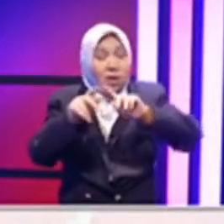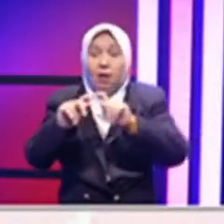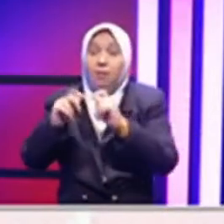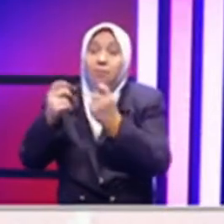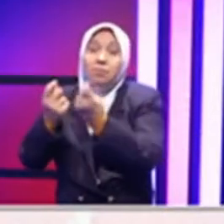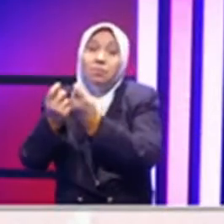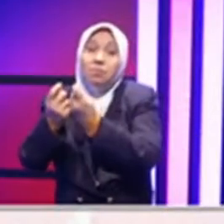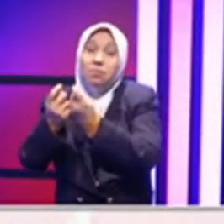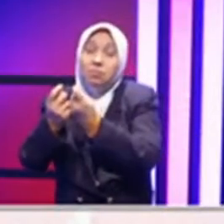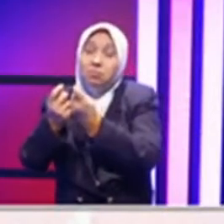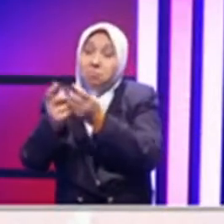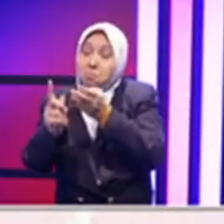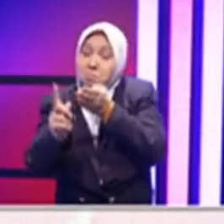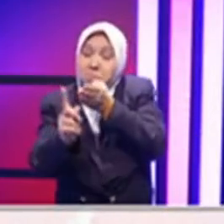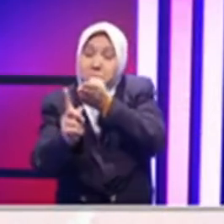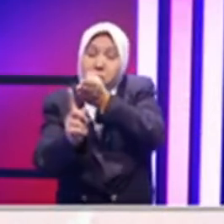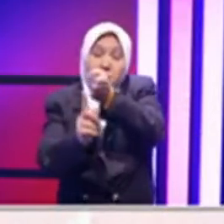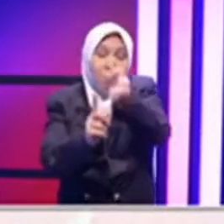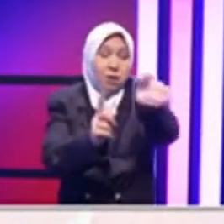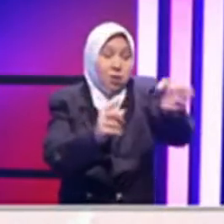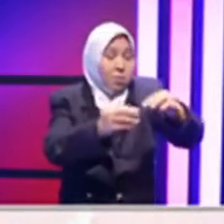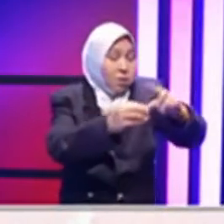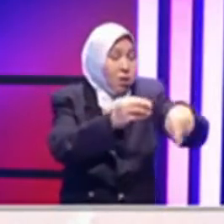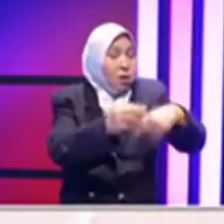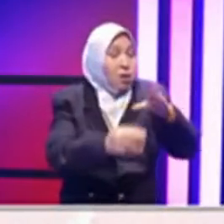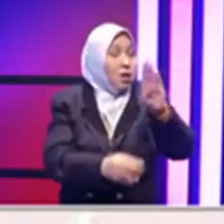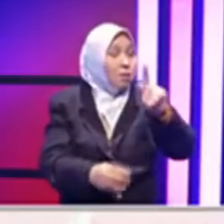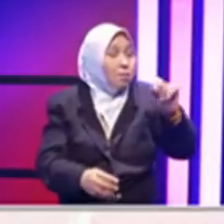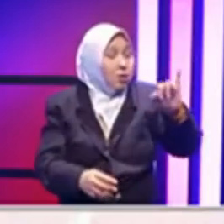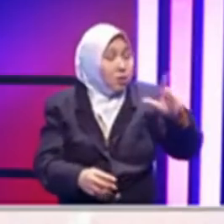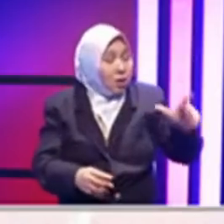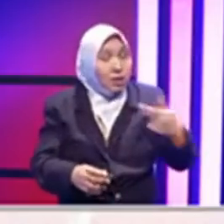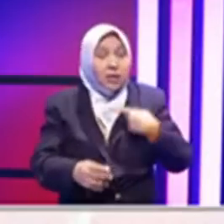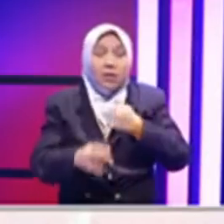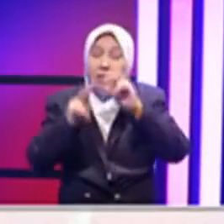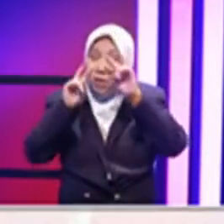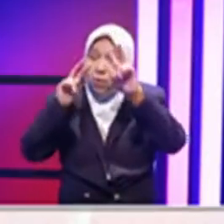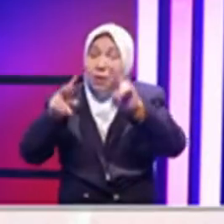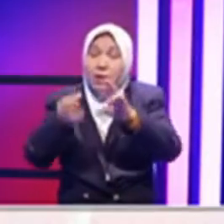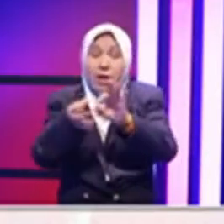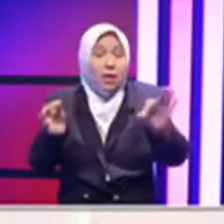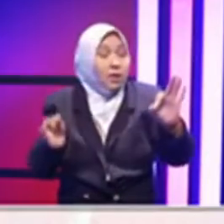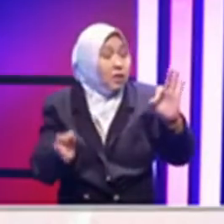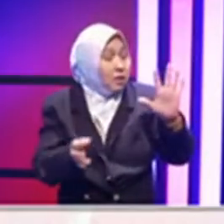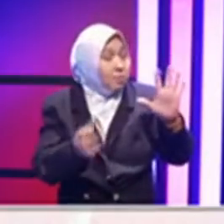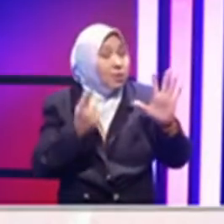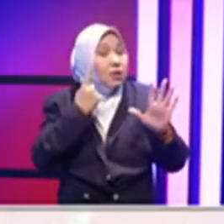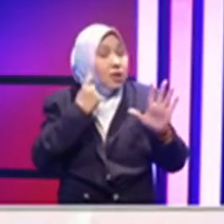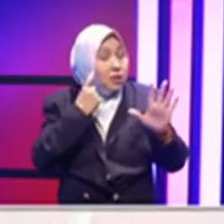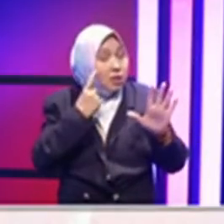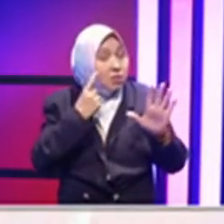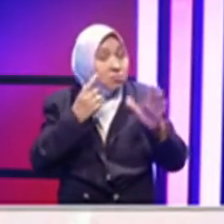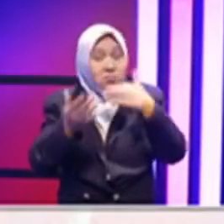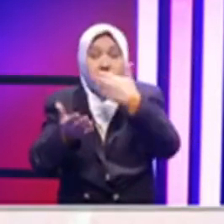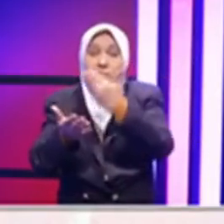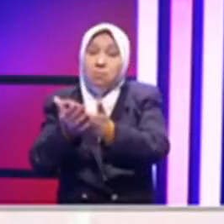untuk menyimpang kepada perkara yang batil. Ini yang kita lihat pada ayat yang kelima sebentar tadi, sehinggakan